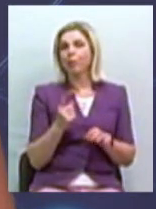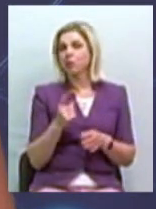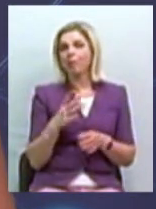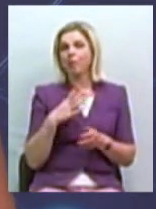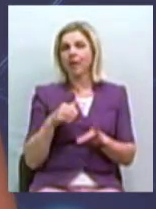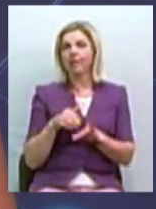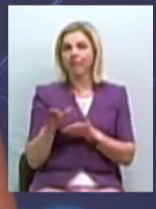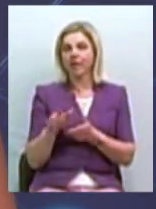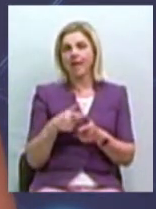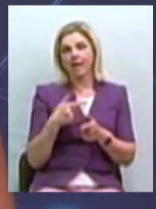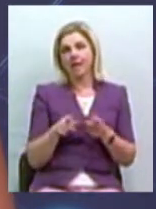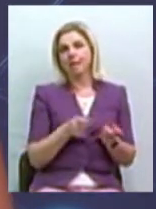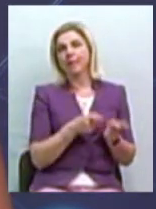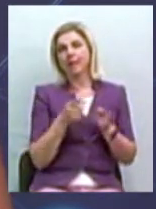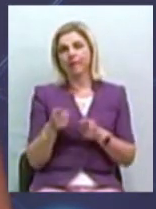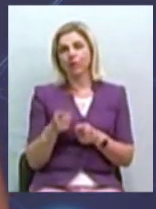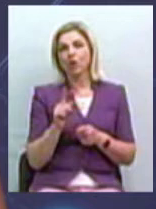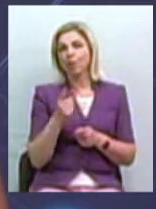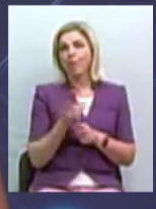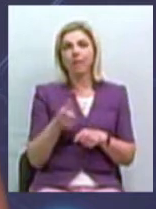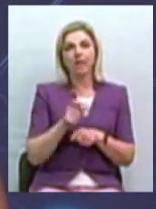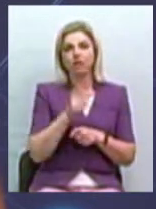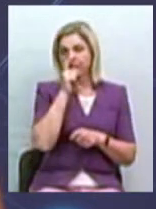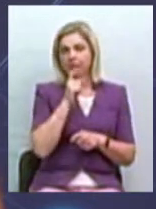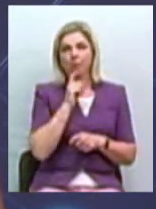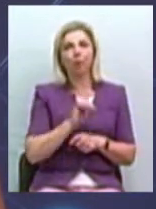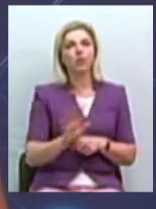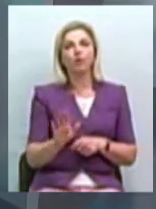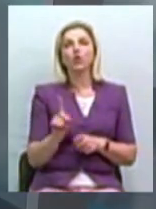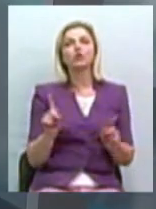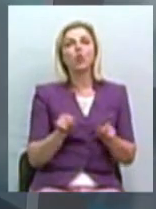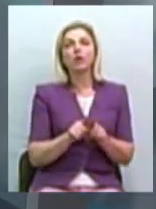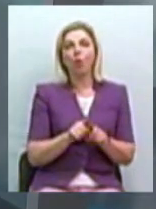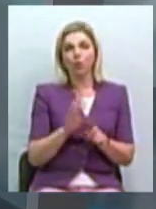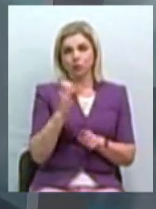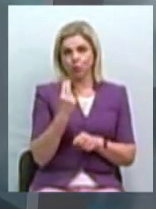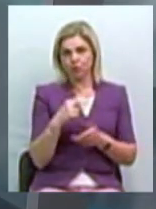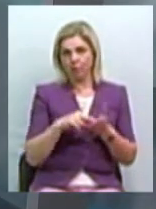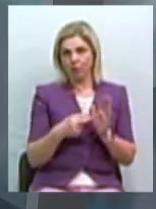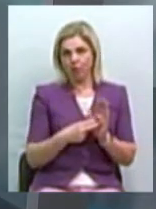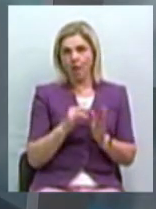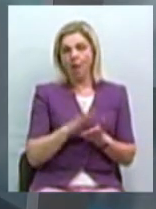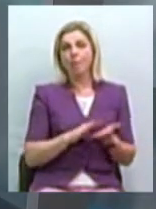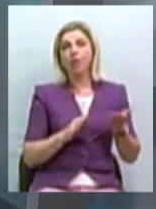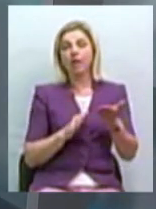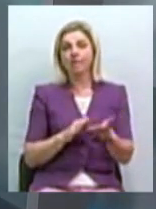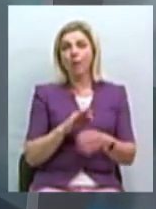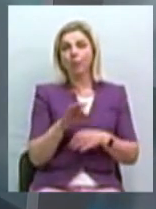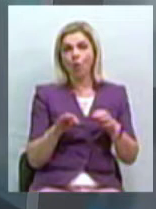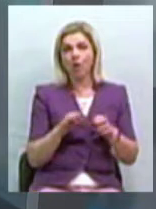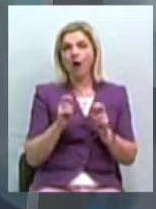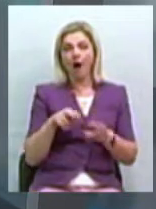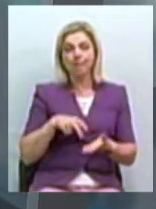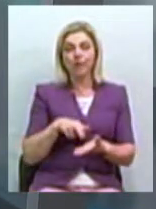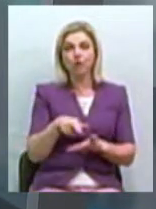чи переведені в інші категорії. Бо більшість не зрозуміла, що таке соціальні проєкти. Да? І подавали деякі проєкти, наприклад, як там пішохідна